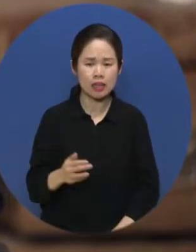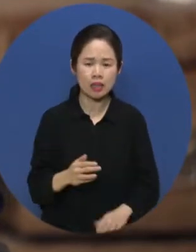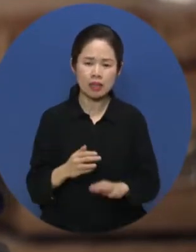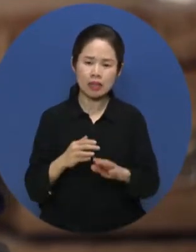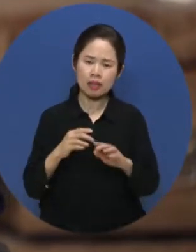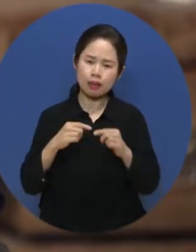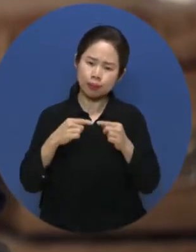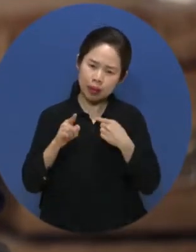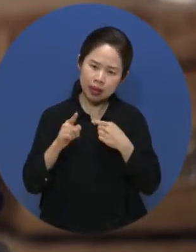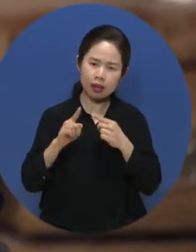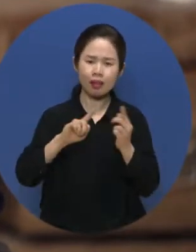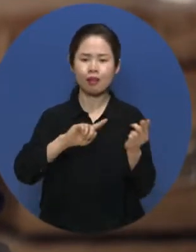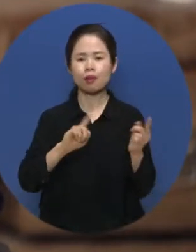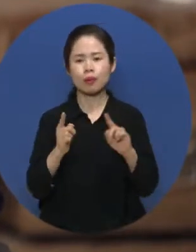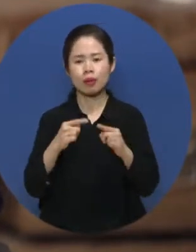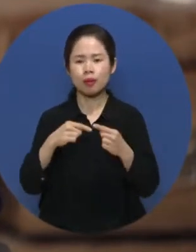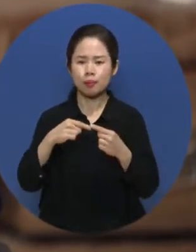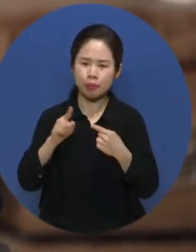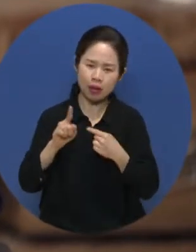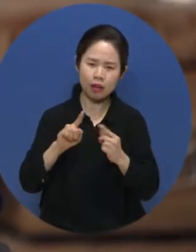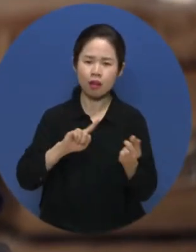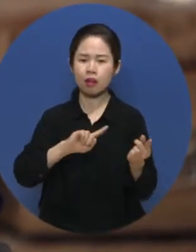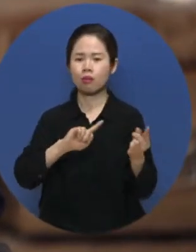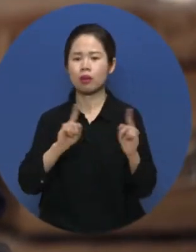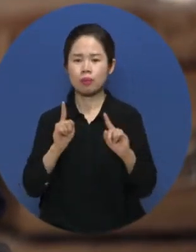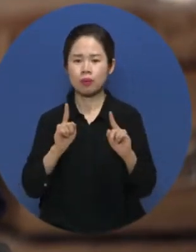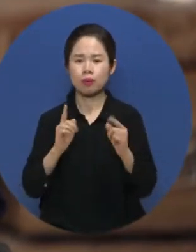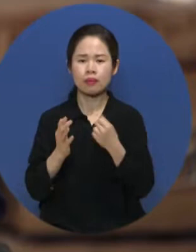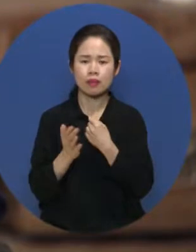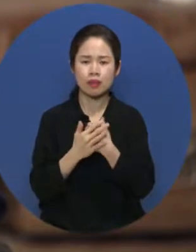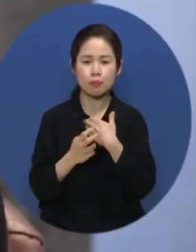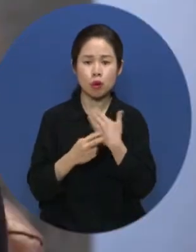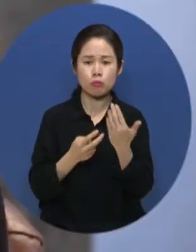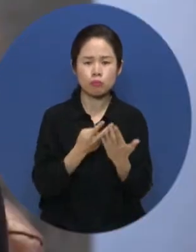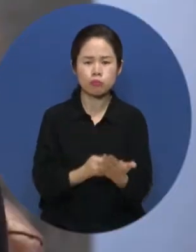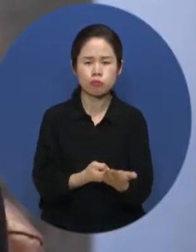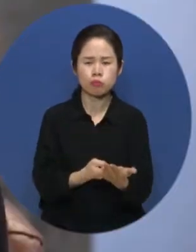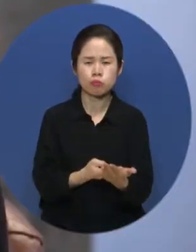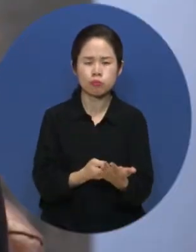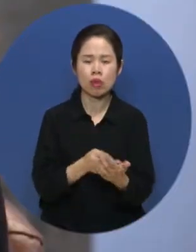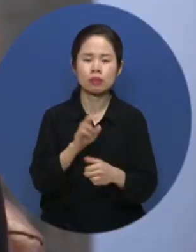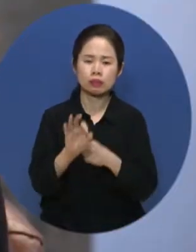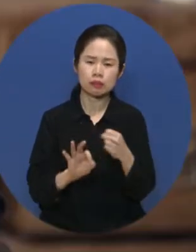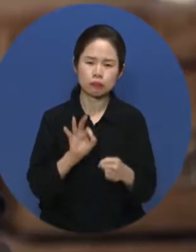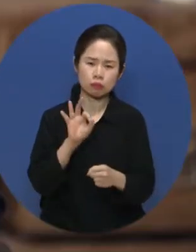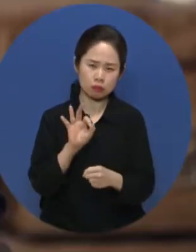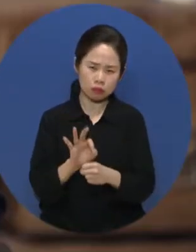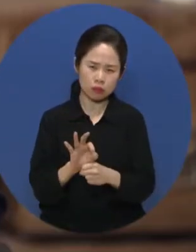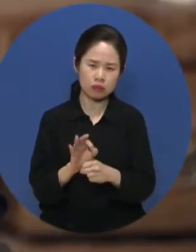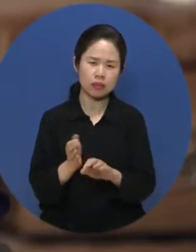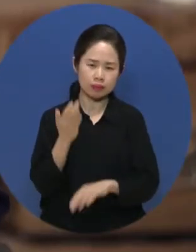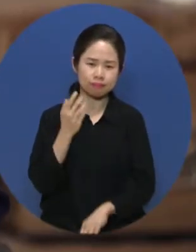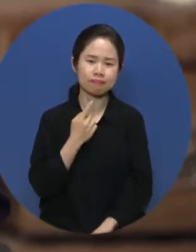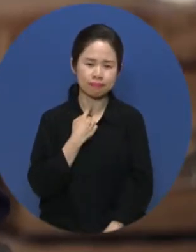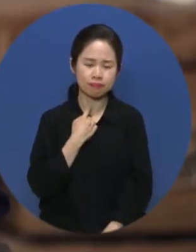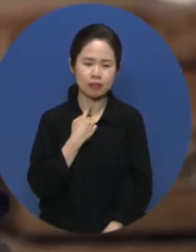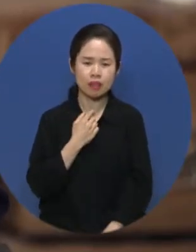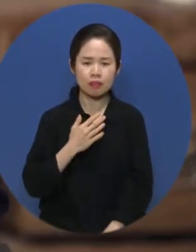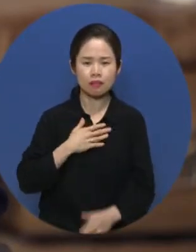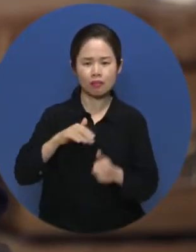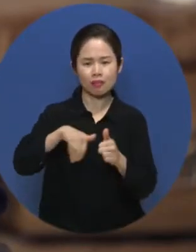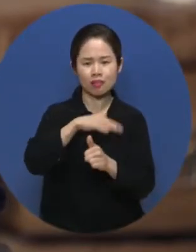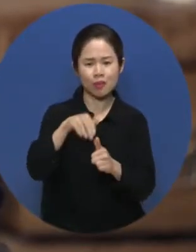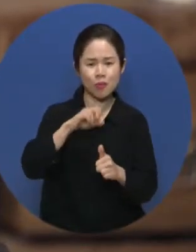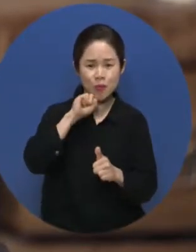회복하기를 반복하면서 10년 이상을 병석에 그렇게 계속 있었거든요. 하지만 이렇게 어려움이 있었지만 우리 가족들이 굉장히 저를